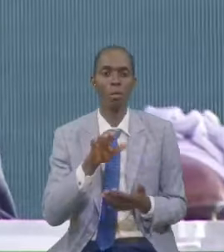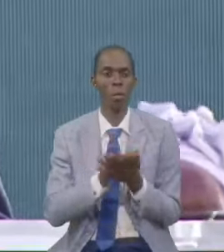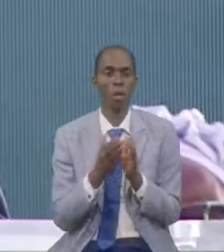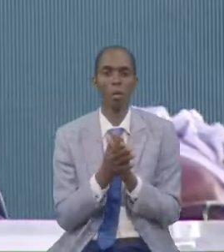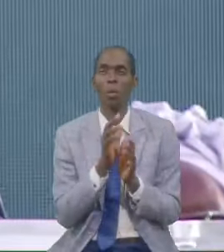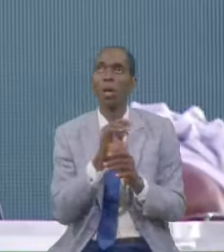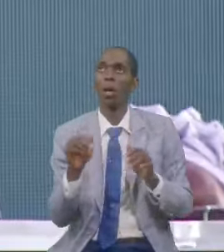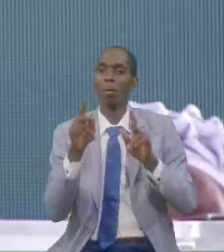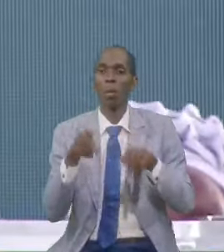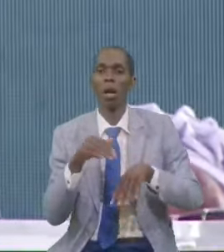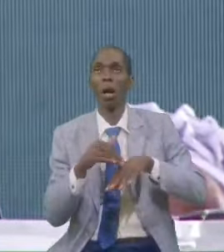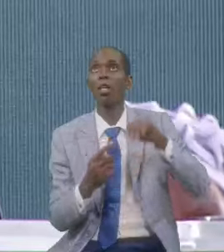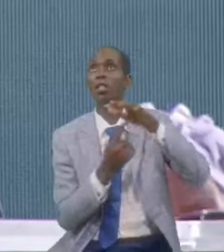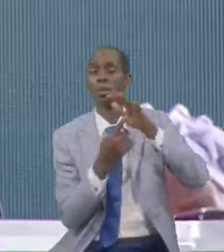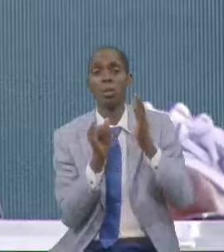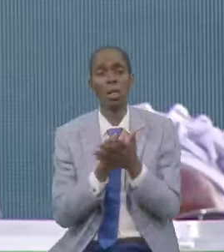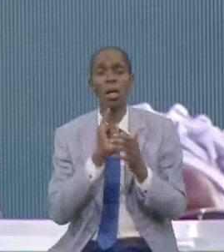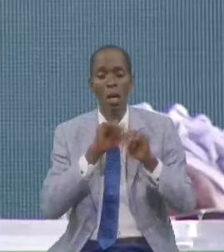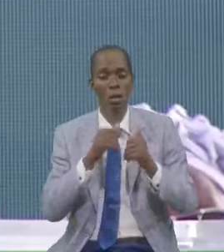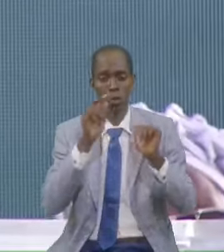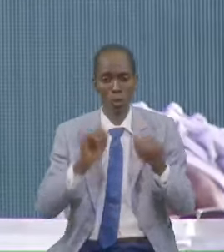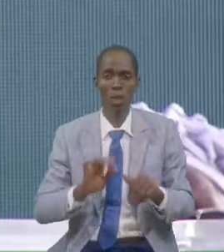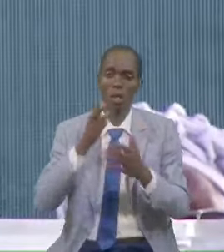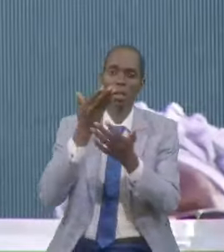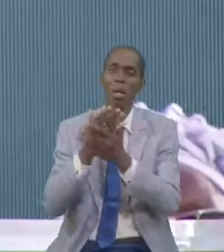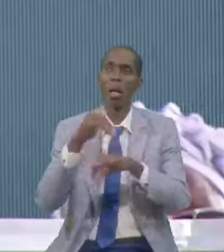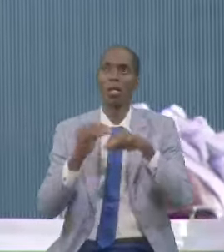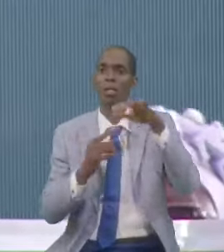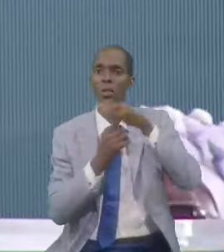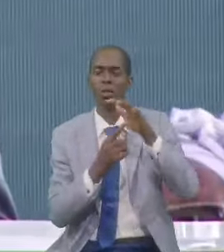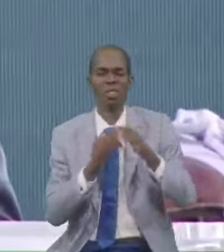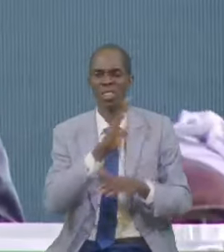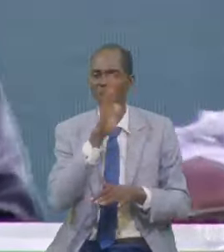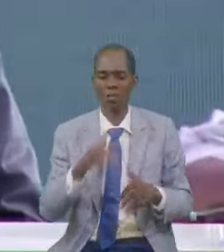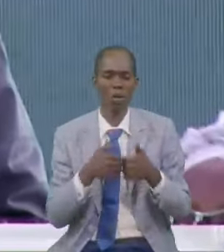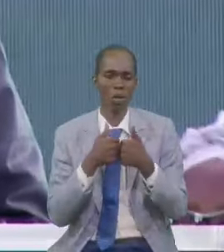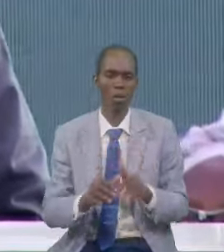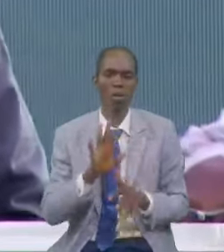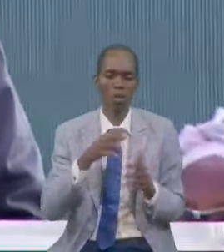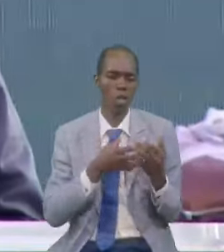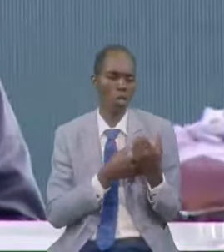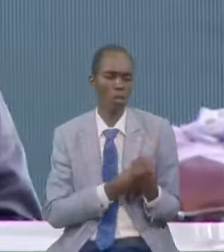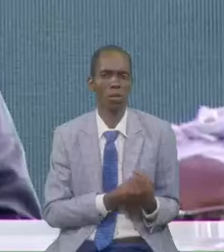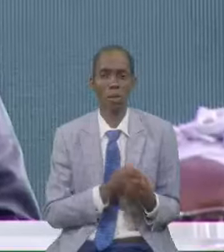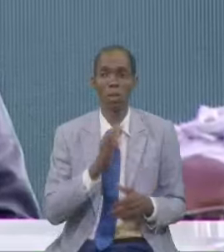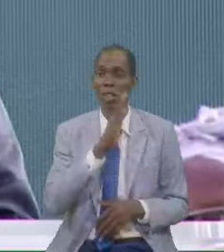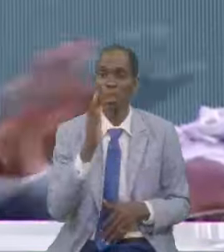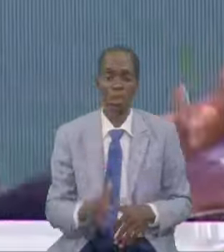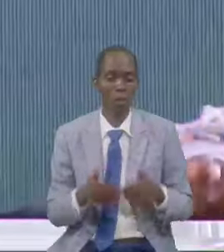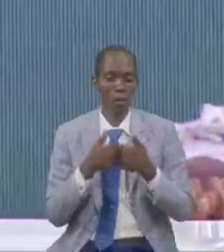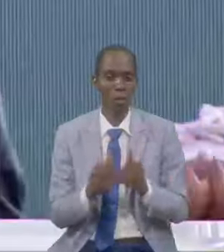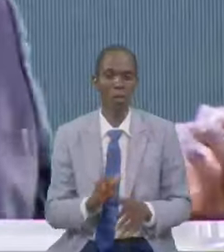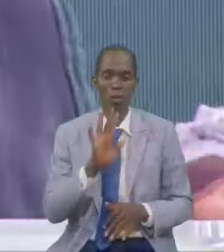become heroes. ఆ విధంగా హీరోలు అవుతారు. Never lose our courage. అలా ధైర్యం కోల్పోకుండా ఉంటే, never lose our conviction. ఎప్పుడు